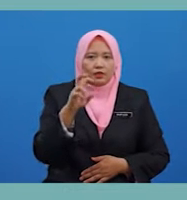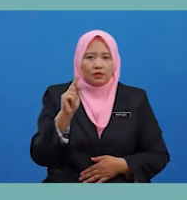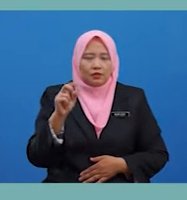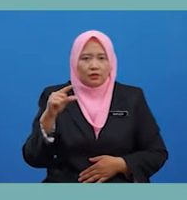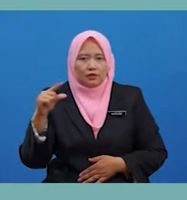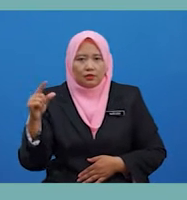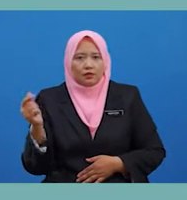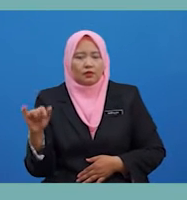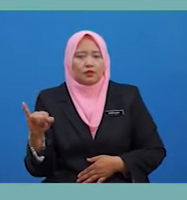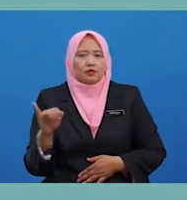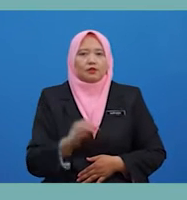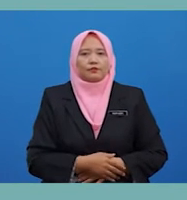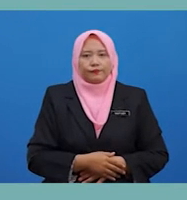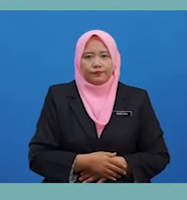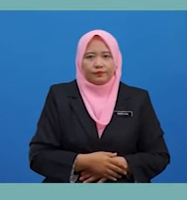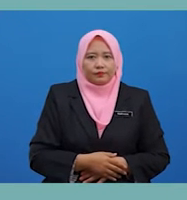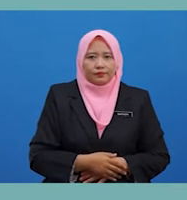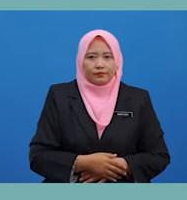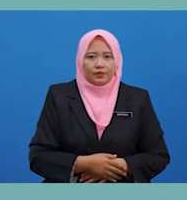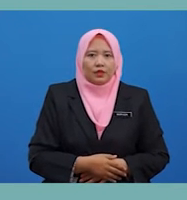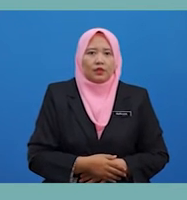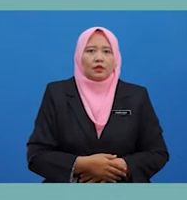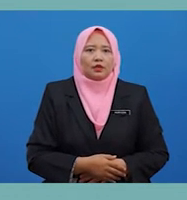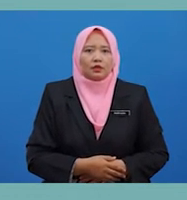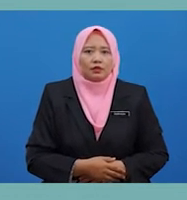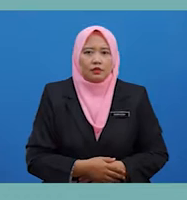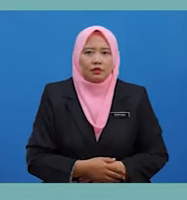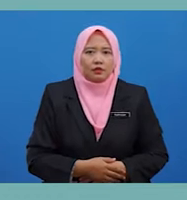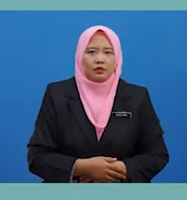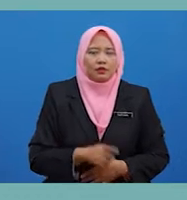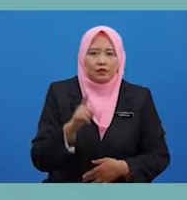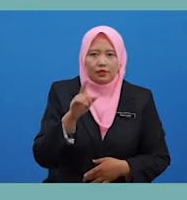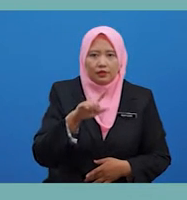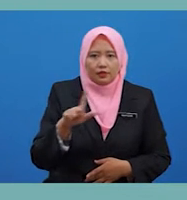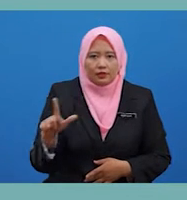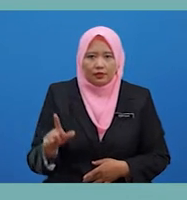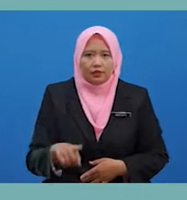keracunan makanan. Jumlah penyakit demam denggi ialah